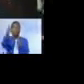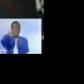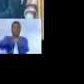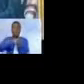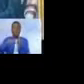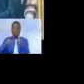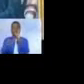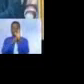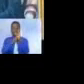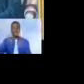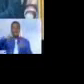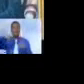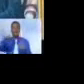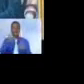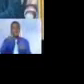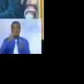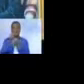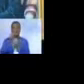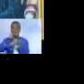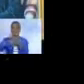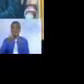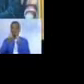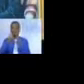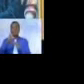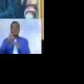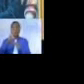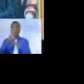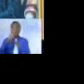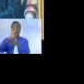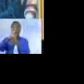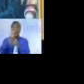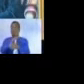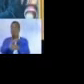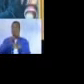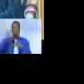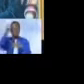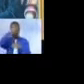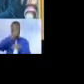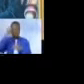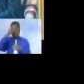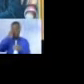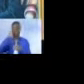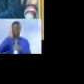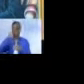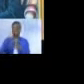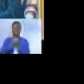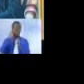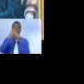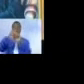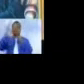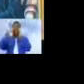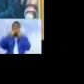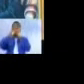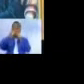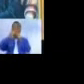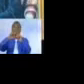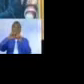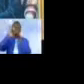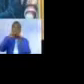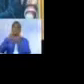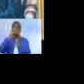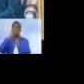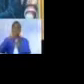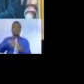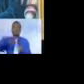trait à l'amélioration de l'image de l'Afrique. Ce point est primordial. Il suppose